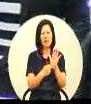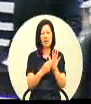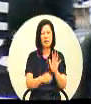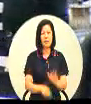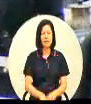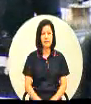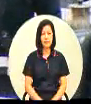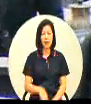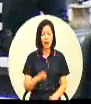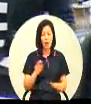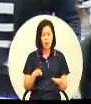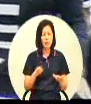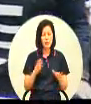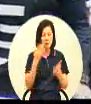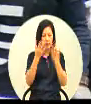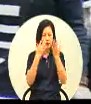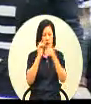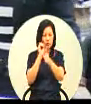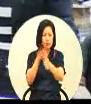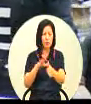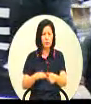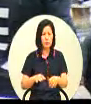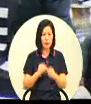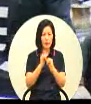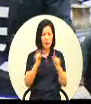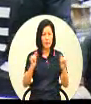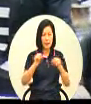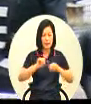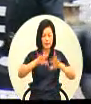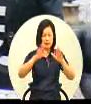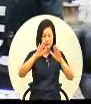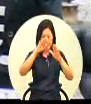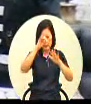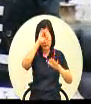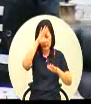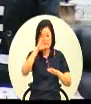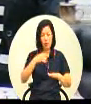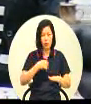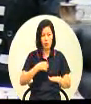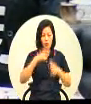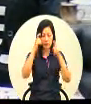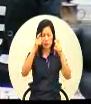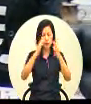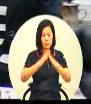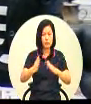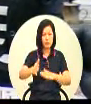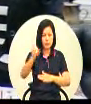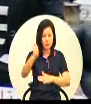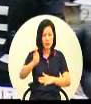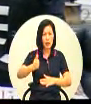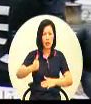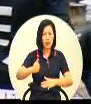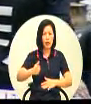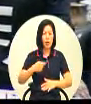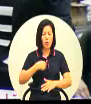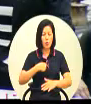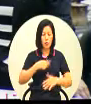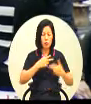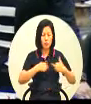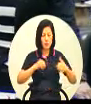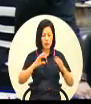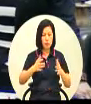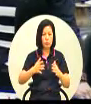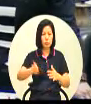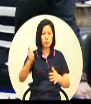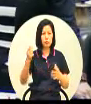在很清楚的说，民进党，包括我是民进党高雄市长。我跟蔡英文总统都一